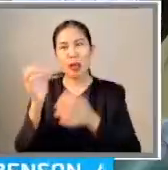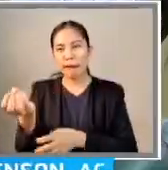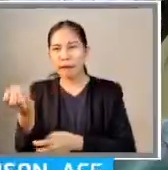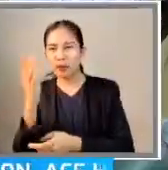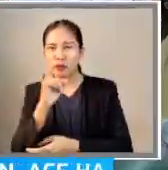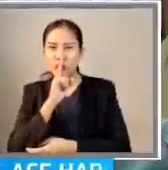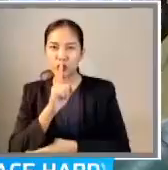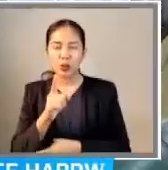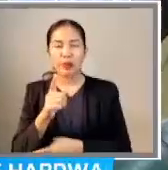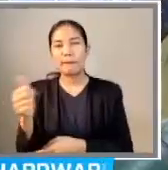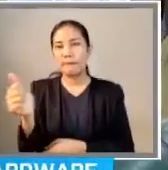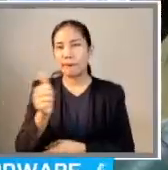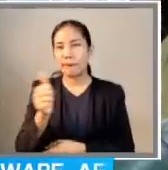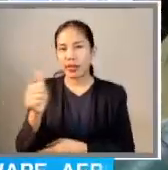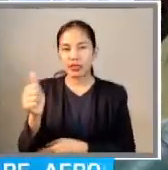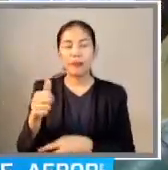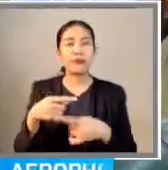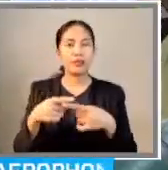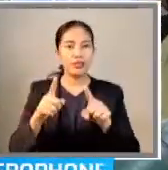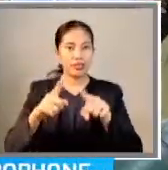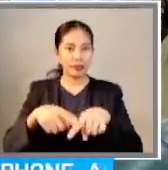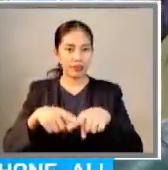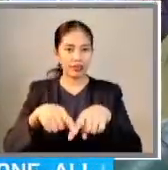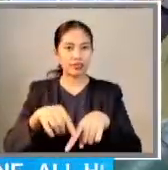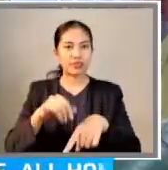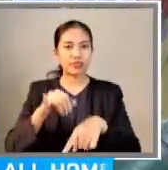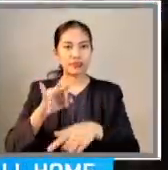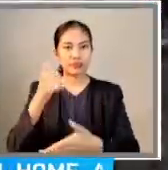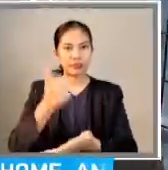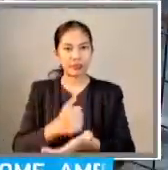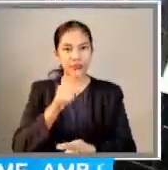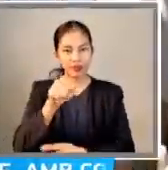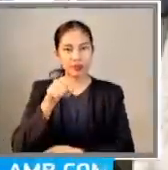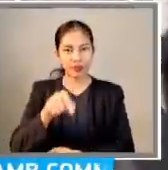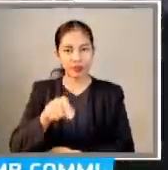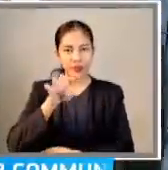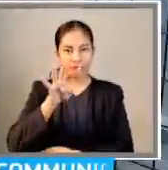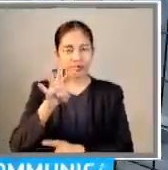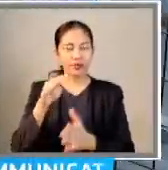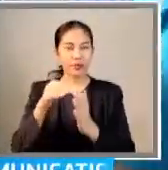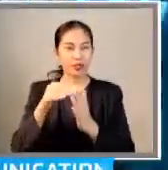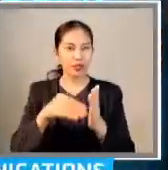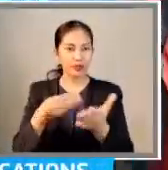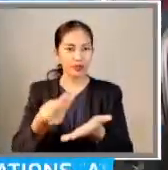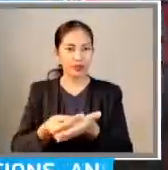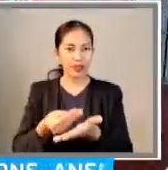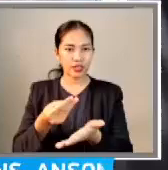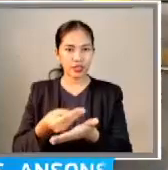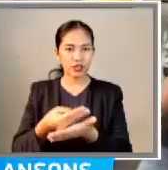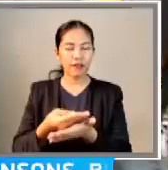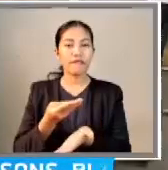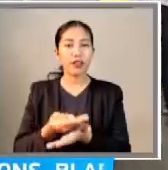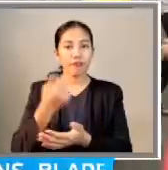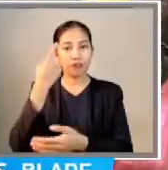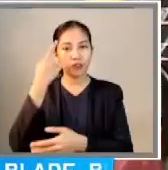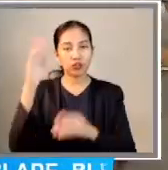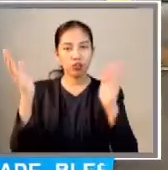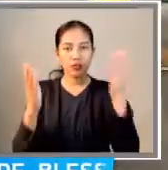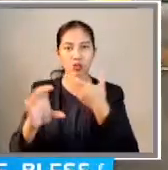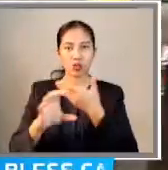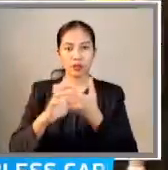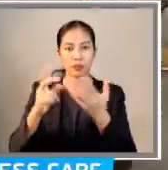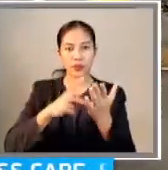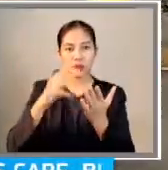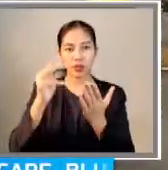rin daw siyempre kung may lalabas yung 1.4 billion pesos na pondo na nakalaan para sa service contracting program ngayong taon. Pero